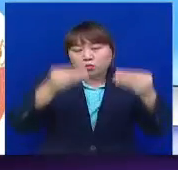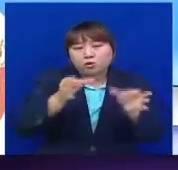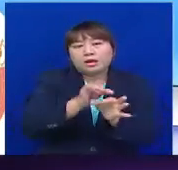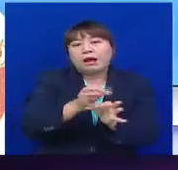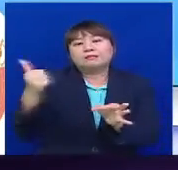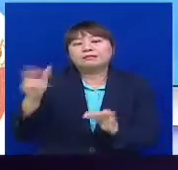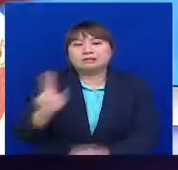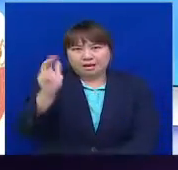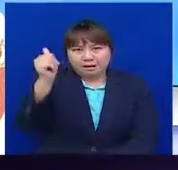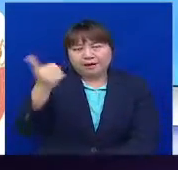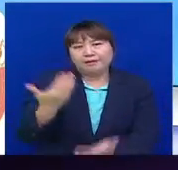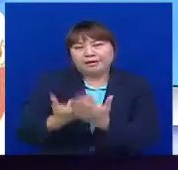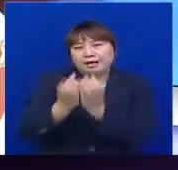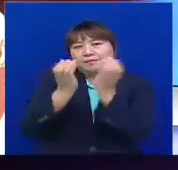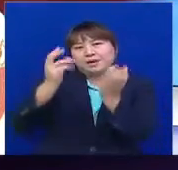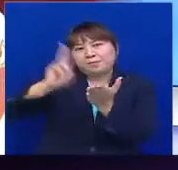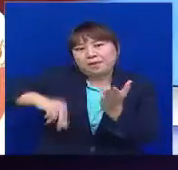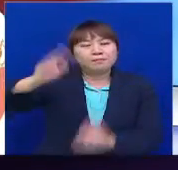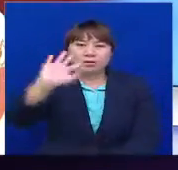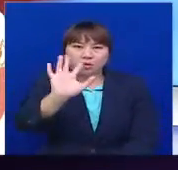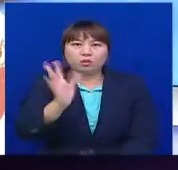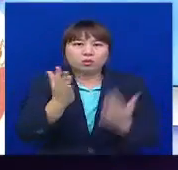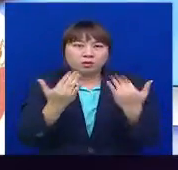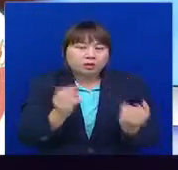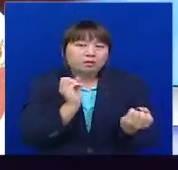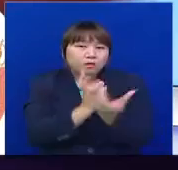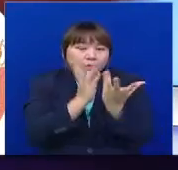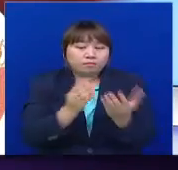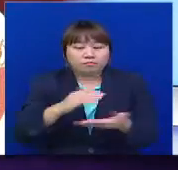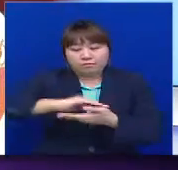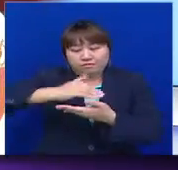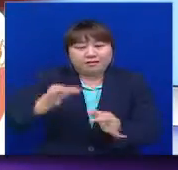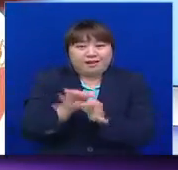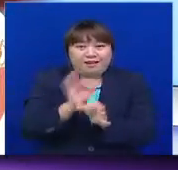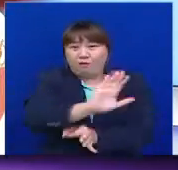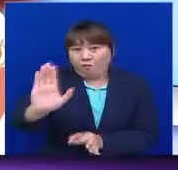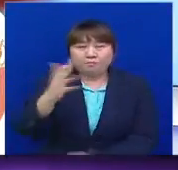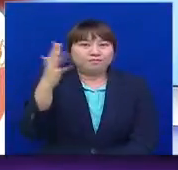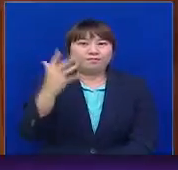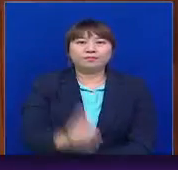คะโดยไม่ต้องเสียค่าธรรมเนียมพร้อมกับยืนยันไม่กระทบกับบัญชีเงินฝากค่ะ